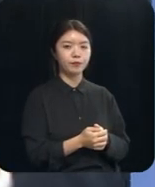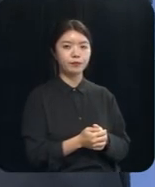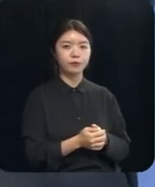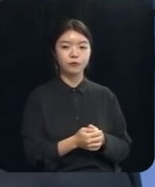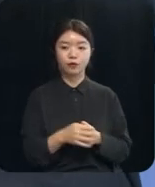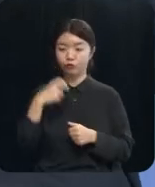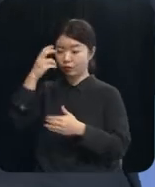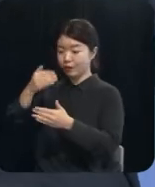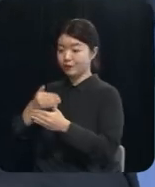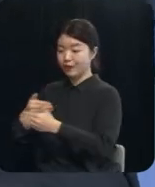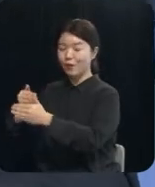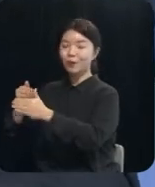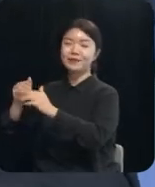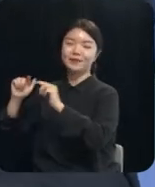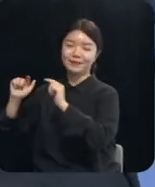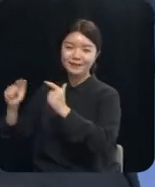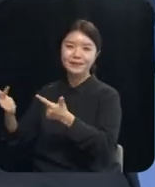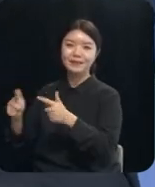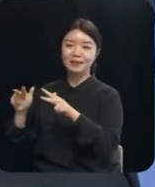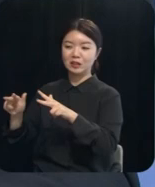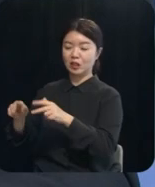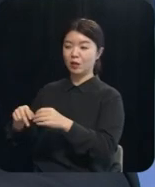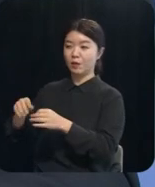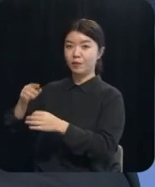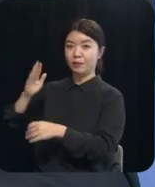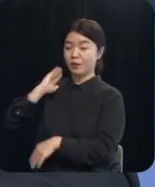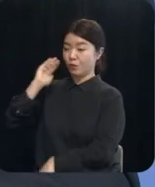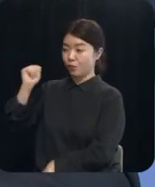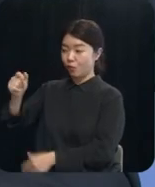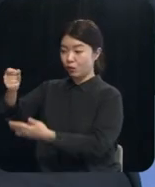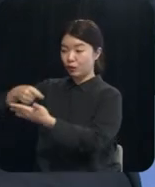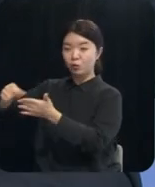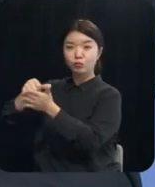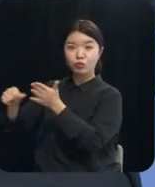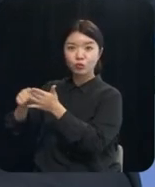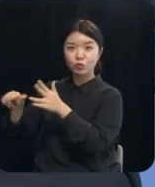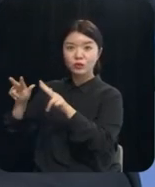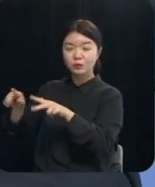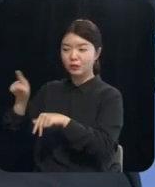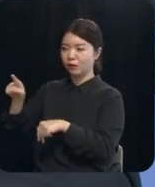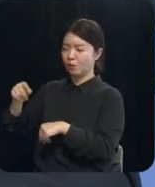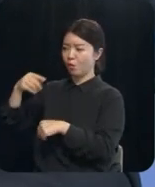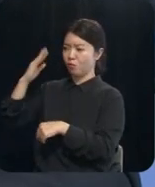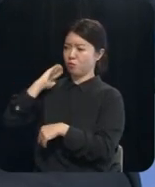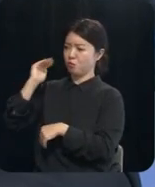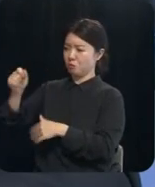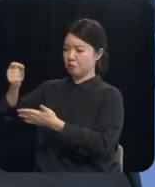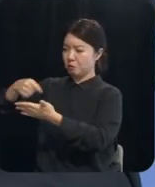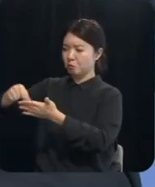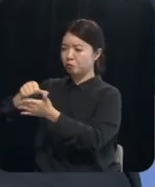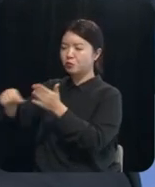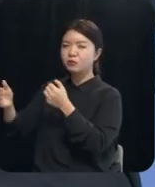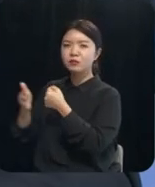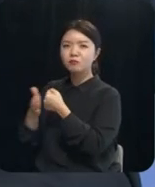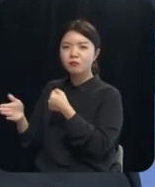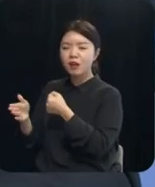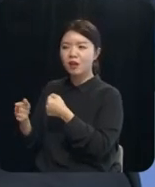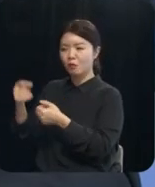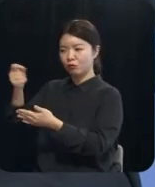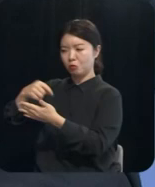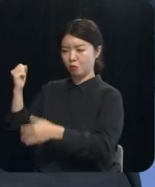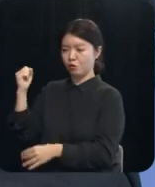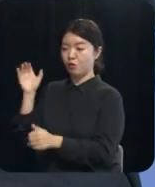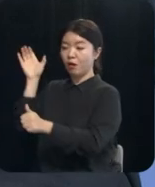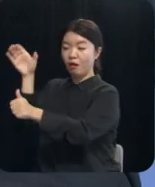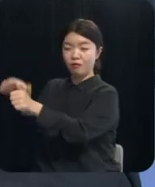수사가 진행되고 있지 않다니까요. 대통령 기록물로 이게 대통령 기록물이기 때문에 대통령 기록실 이관되어서